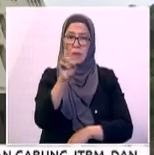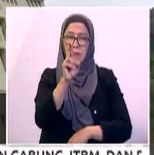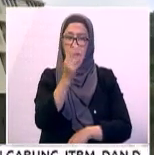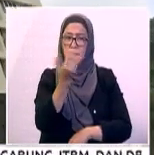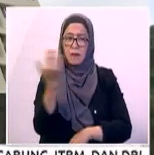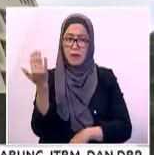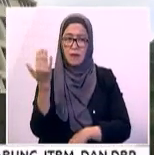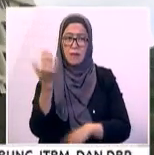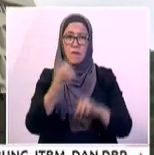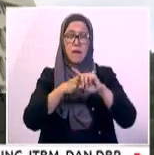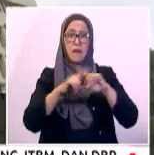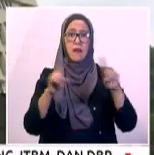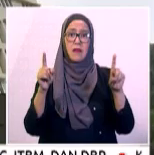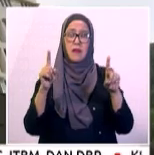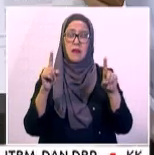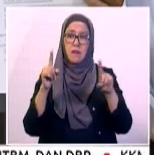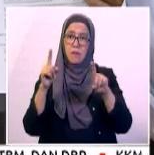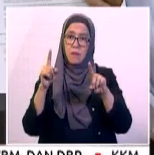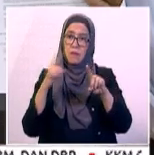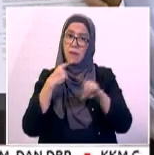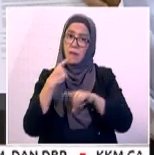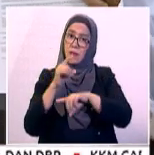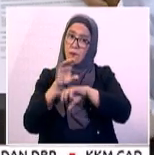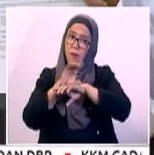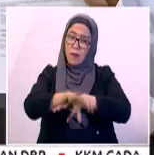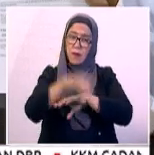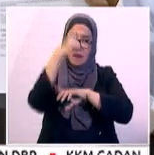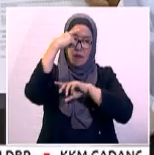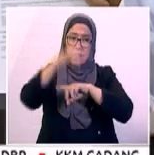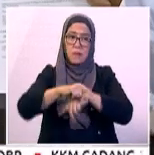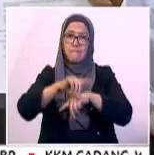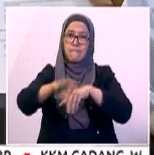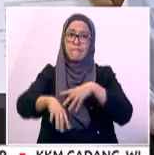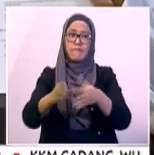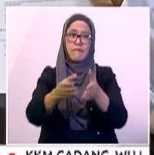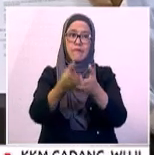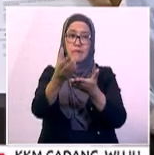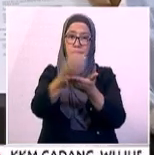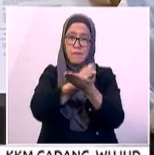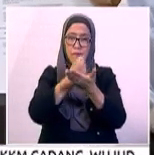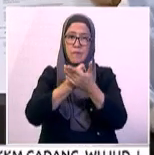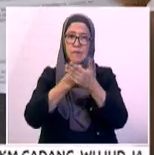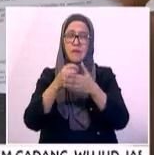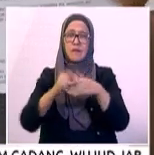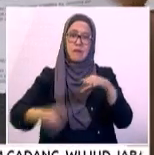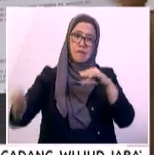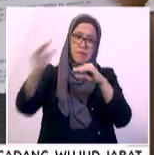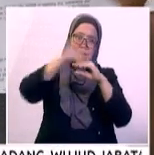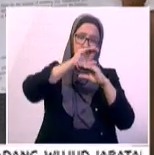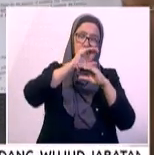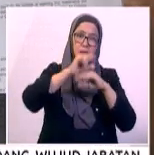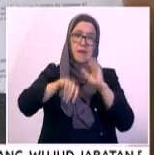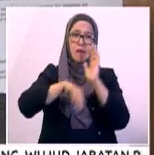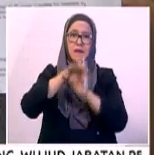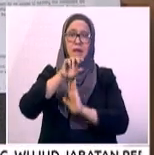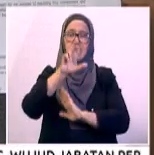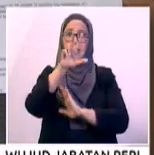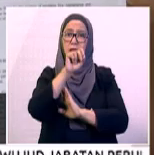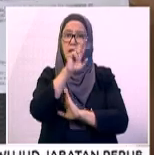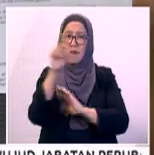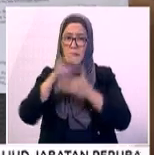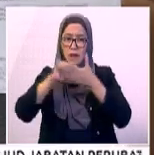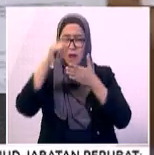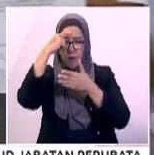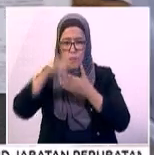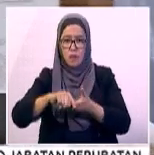RM72,500. Bagaimanapun, mereka dipaksa mengambil pakej tambahan lebih RM30,000 untuk tapak letak kereta dan